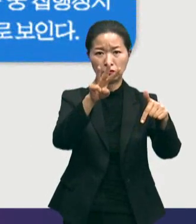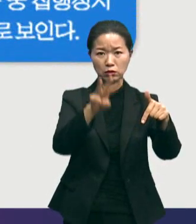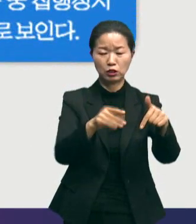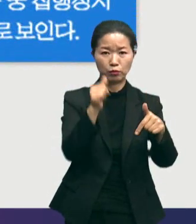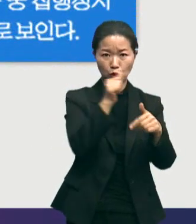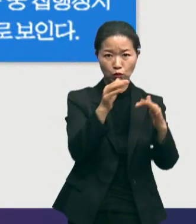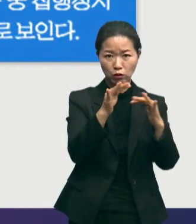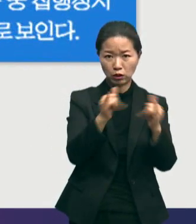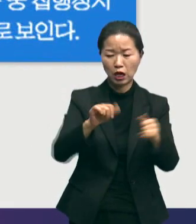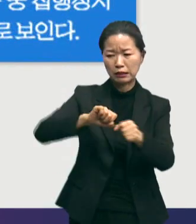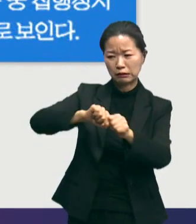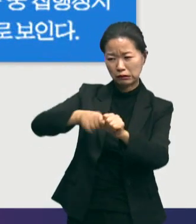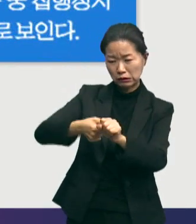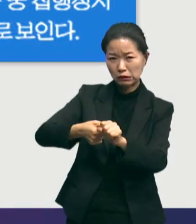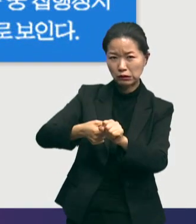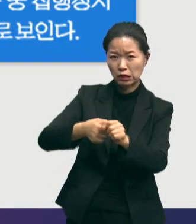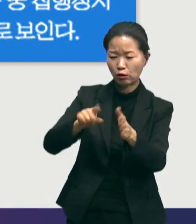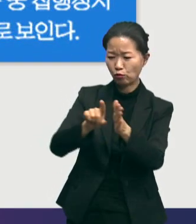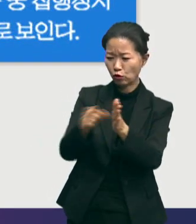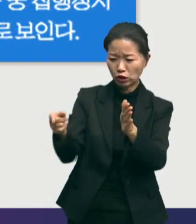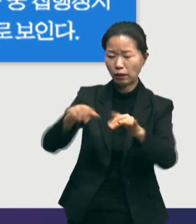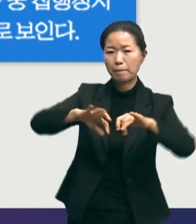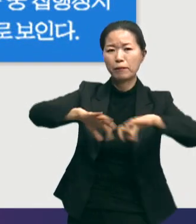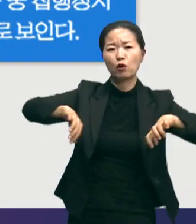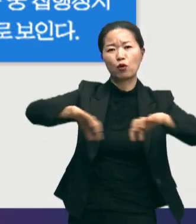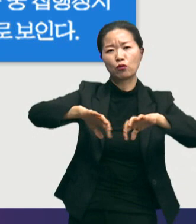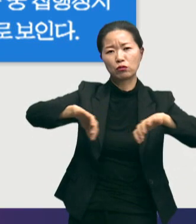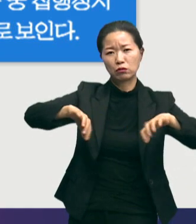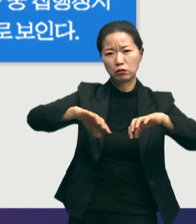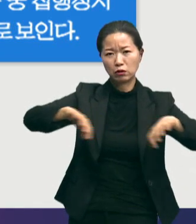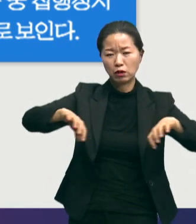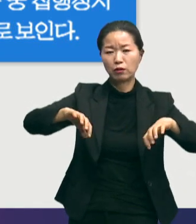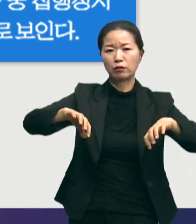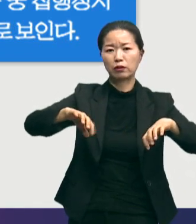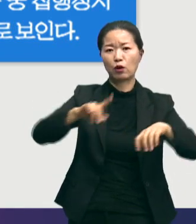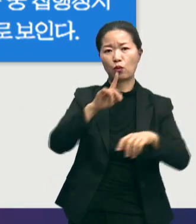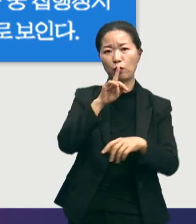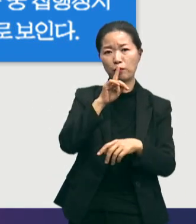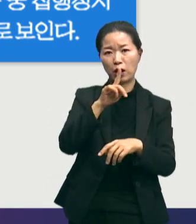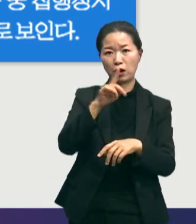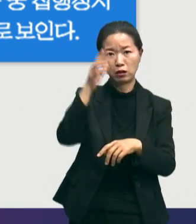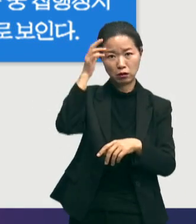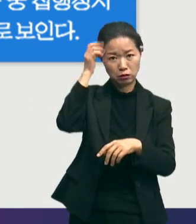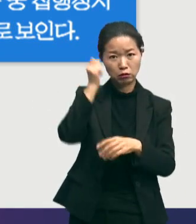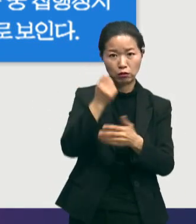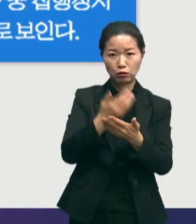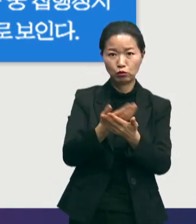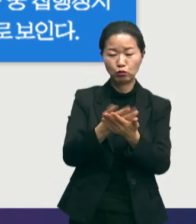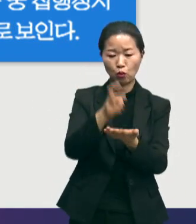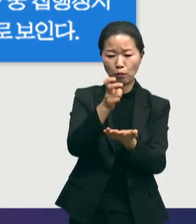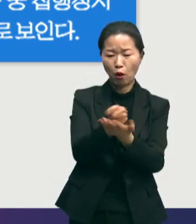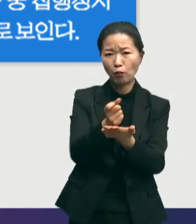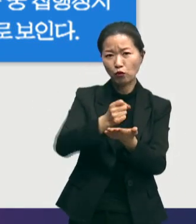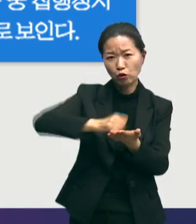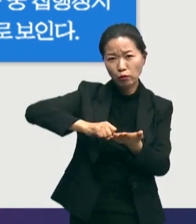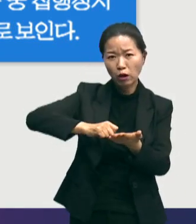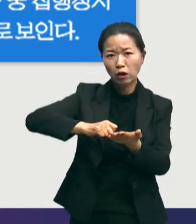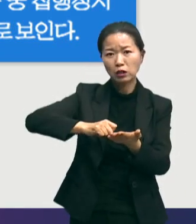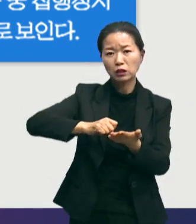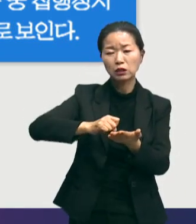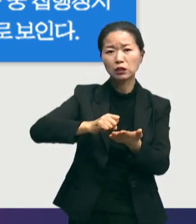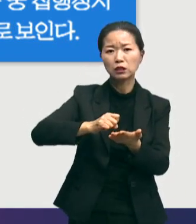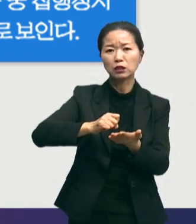변호인은 징계제도와 불신임 제도가 별개로 규정돼 있다는 취지를 감안해달라며 법령 위반은 품위유지